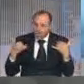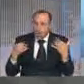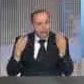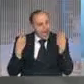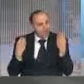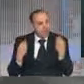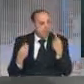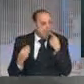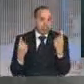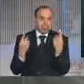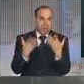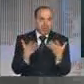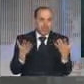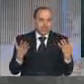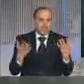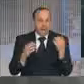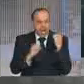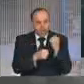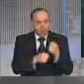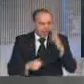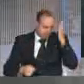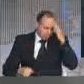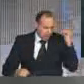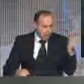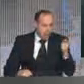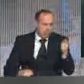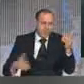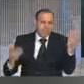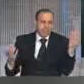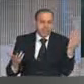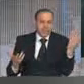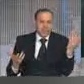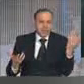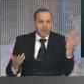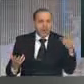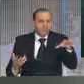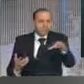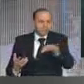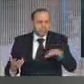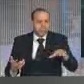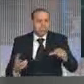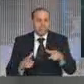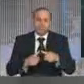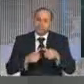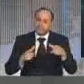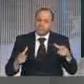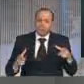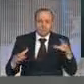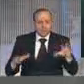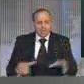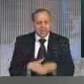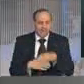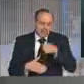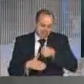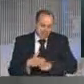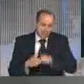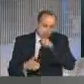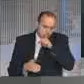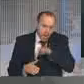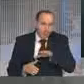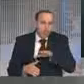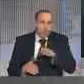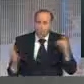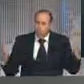نسبها هك القروان معروفه في البلدان الكل كوني اكبر بلاد تحتفل بالمولد وجوها